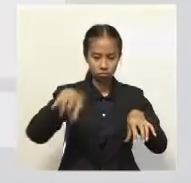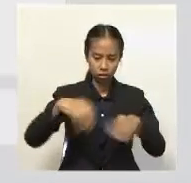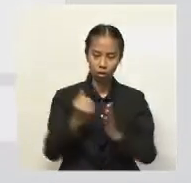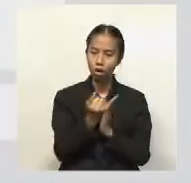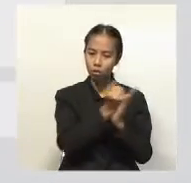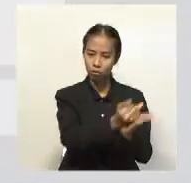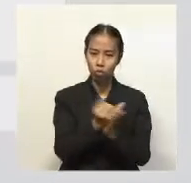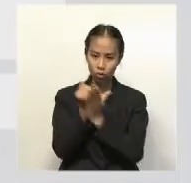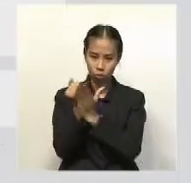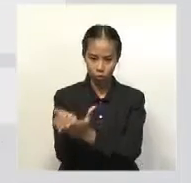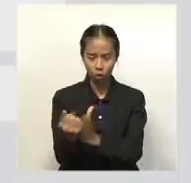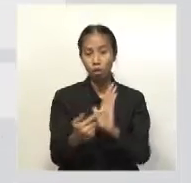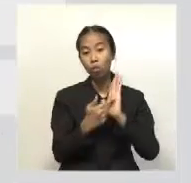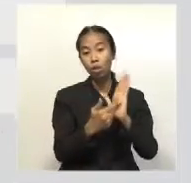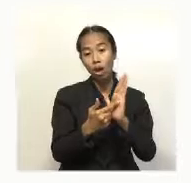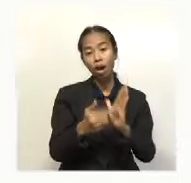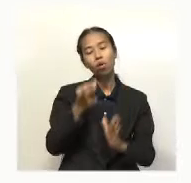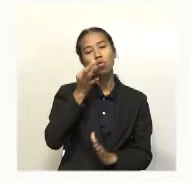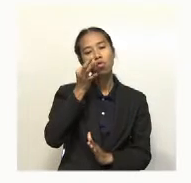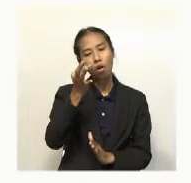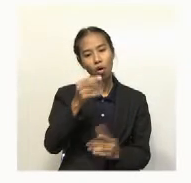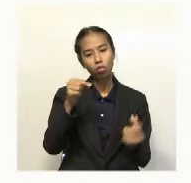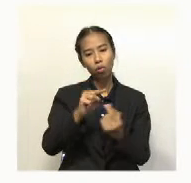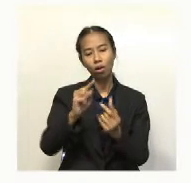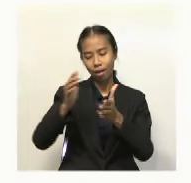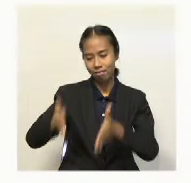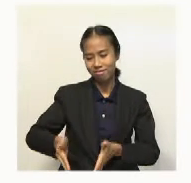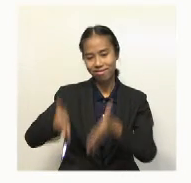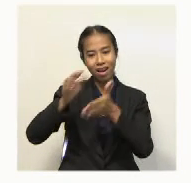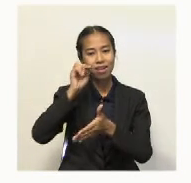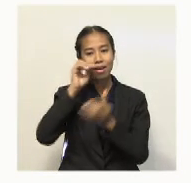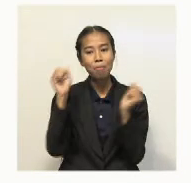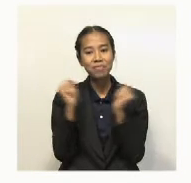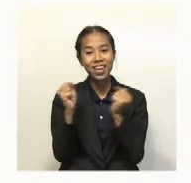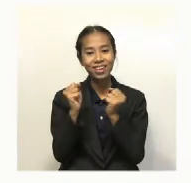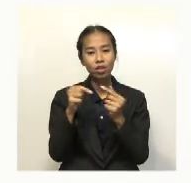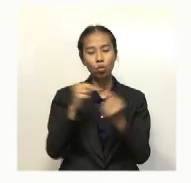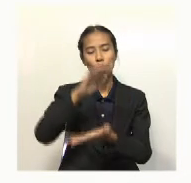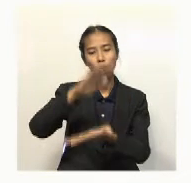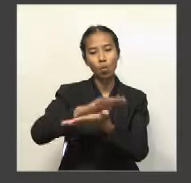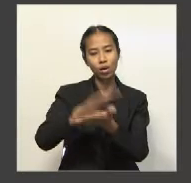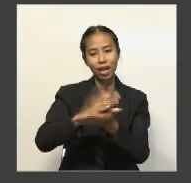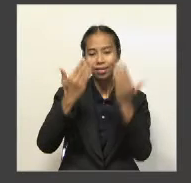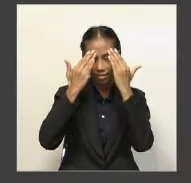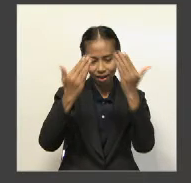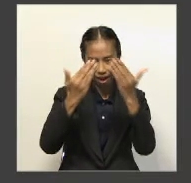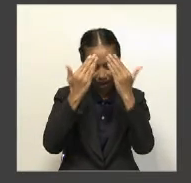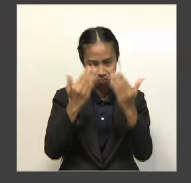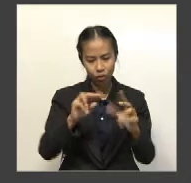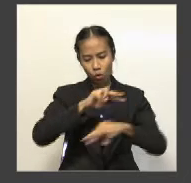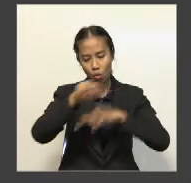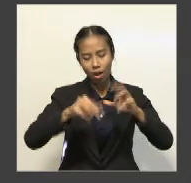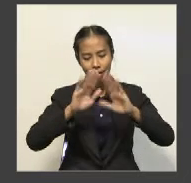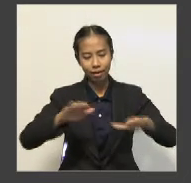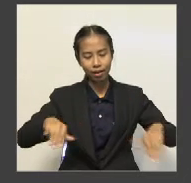ความช่วยเหลือทันทีอย่างเช่นเรื่องของการร้องเรียนให้ติดตั้งถังน้ำเย็นที่โรงเรียนสุเหร่าทรายกองดินและการดูแลเด็กที่ไร้ที่พึ่